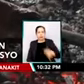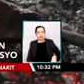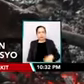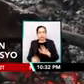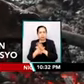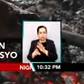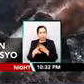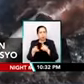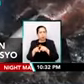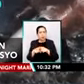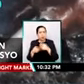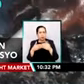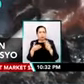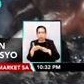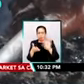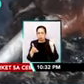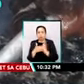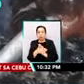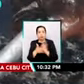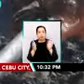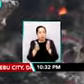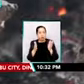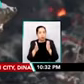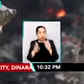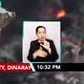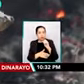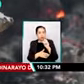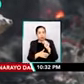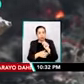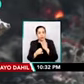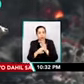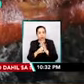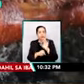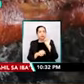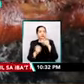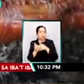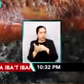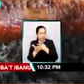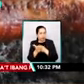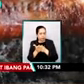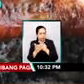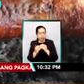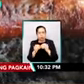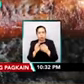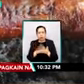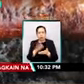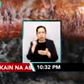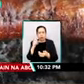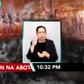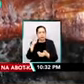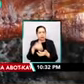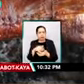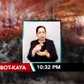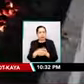lechonan kahit nagmahal. Ang maliit na lechong baboy halimbawa, 7,000 pesos na. Mas mahal sa 5,000 pesos